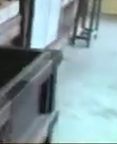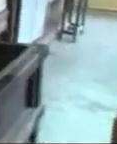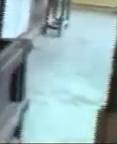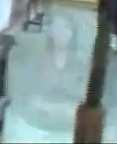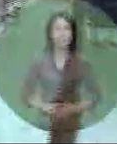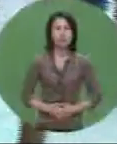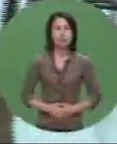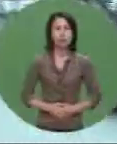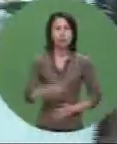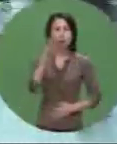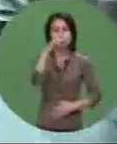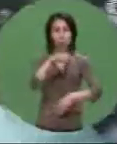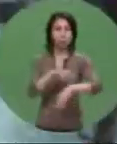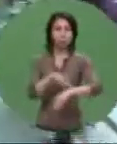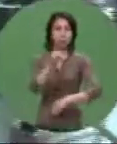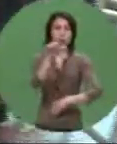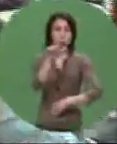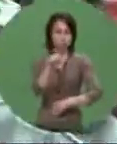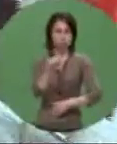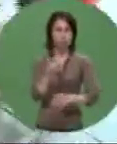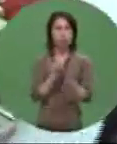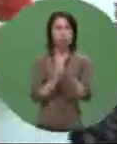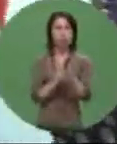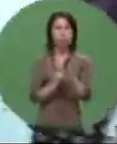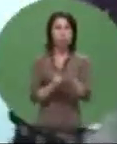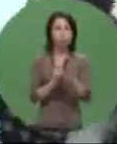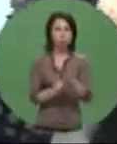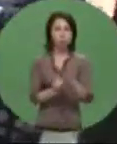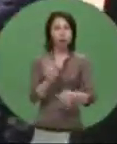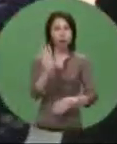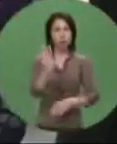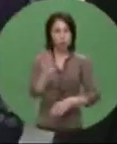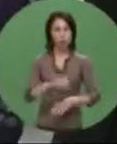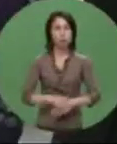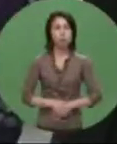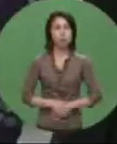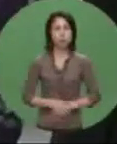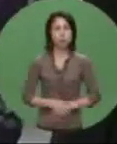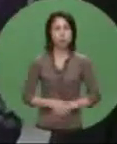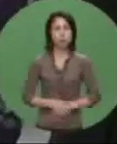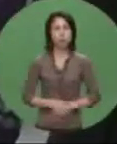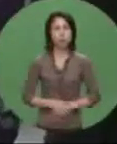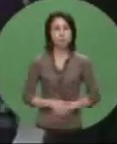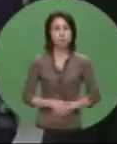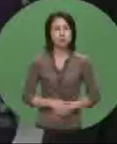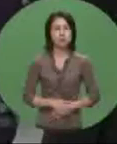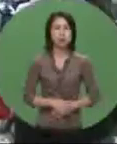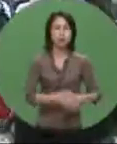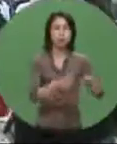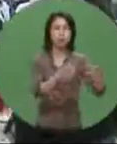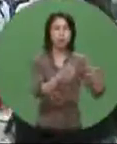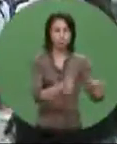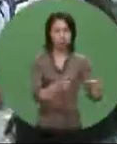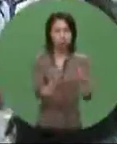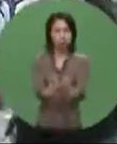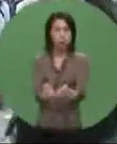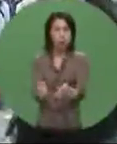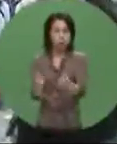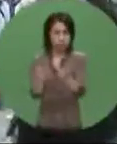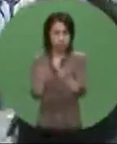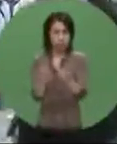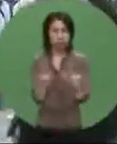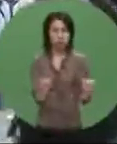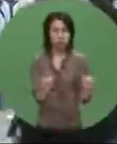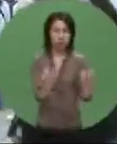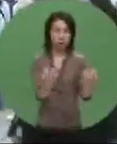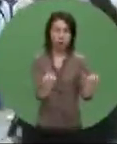午後5時から執り行われたお練り法要の後、境内と参道に用意された灯籠とカップに